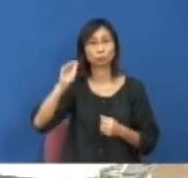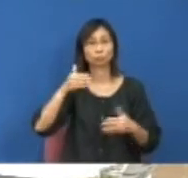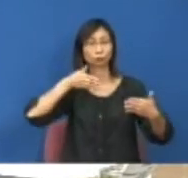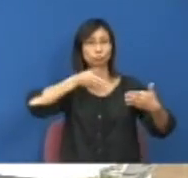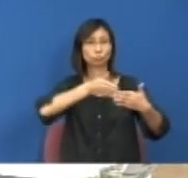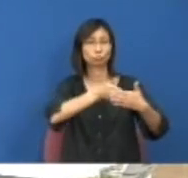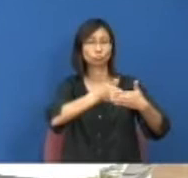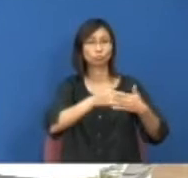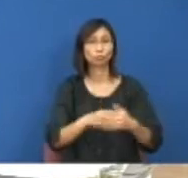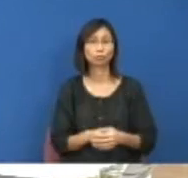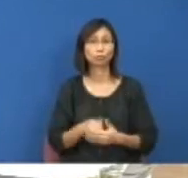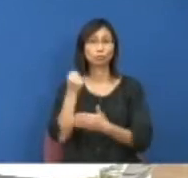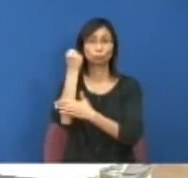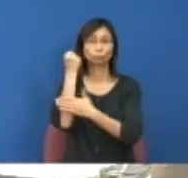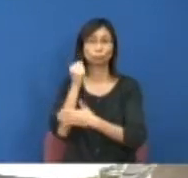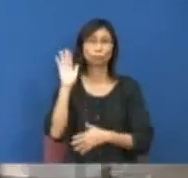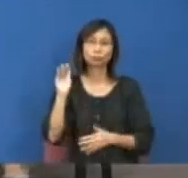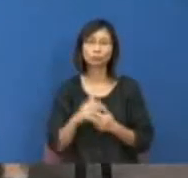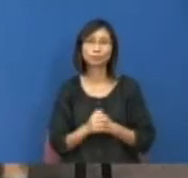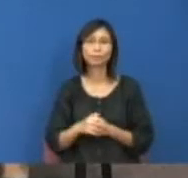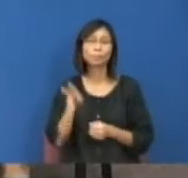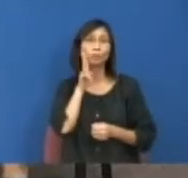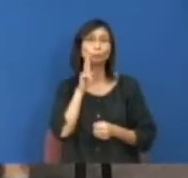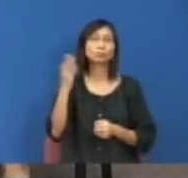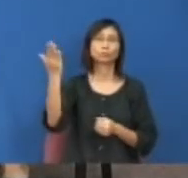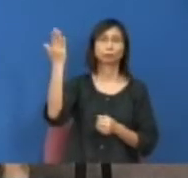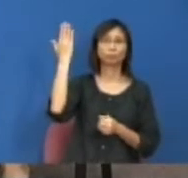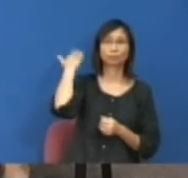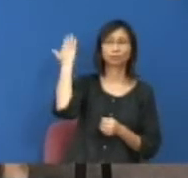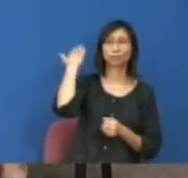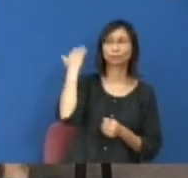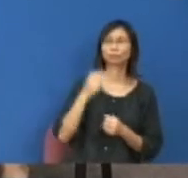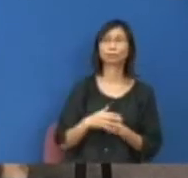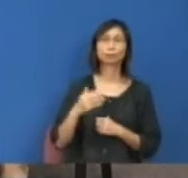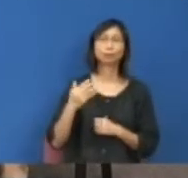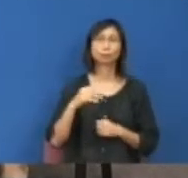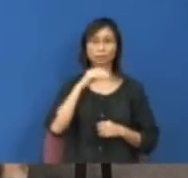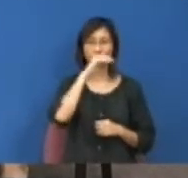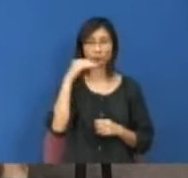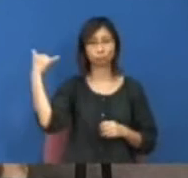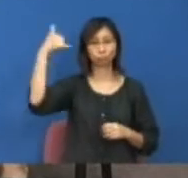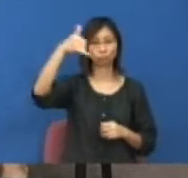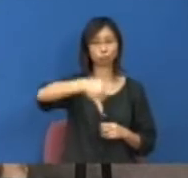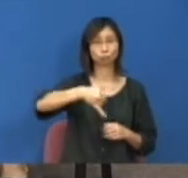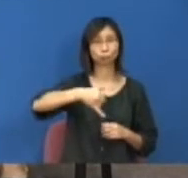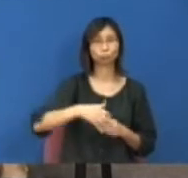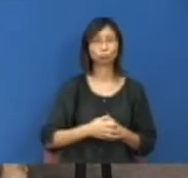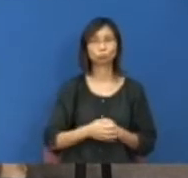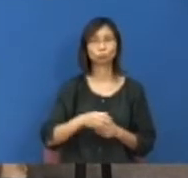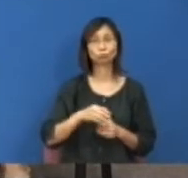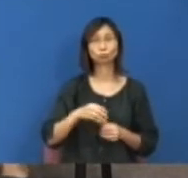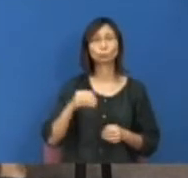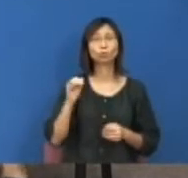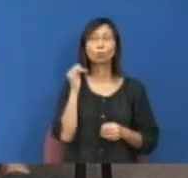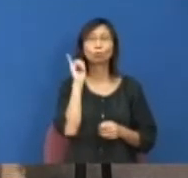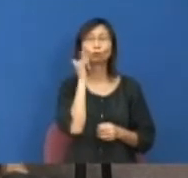騷亂啦，係咪啊？ 即係墨索里尼咁樣，當年吹曬雞咁，然之後叫啲 即係進軍羅馬啊嘛，1925年進軍羅馬就令到呢一